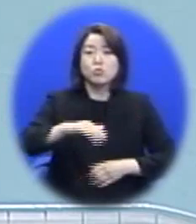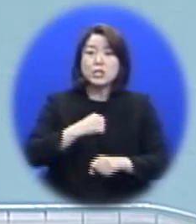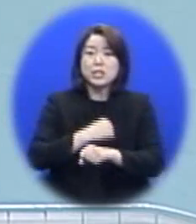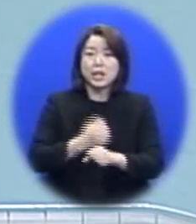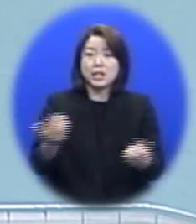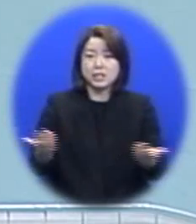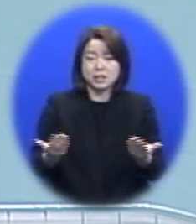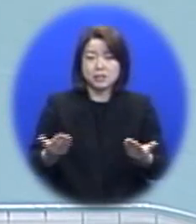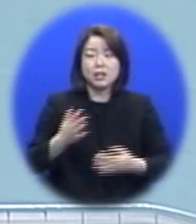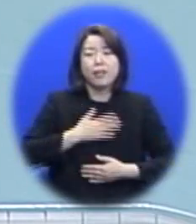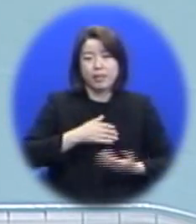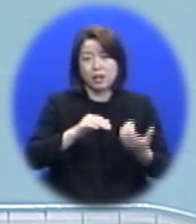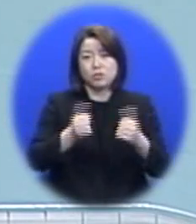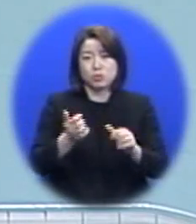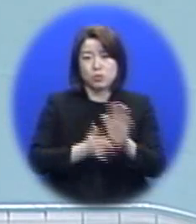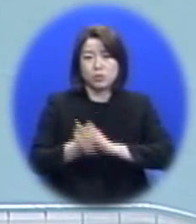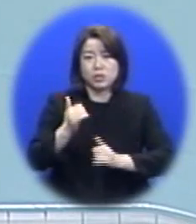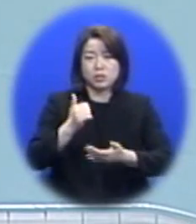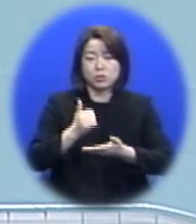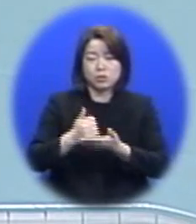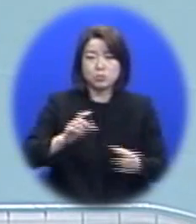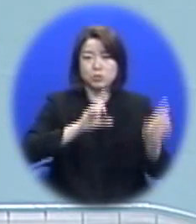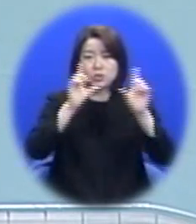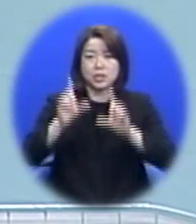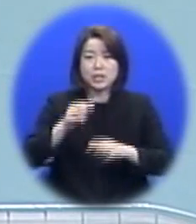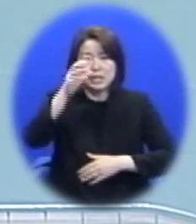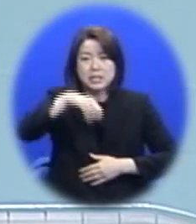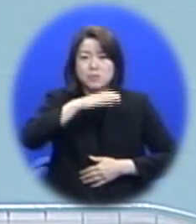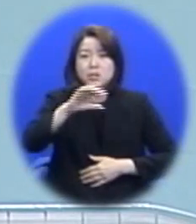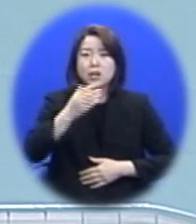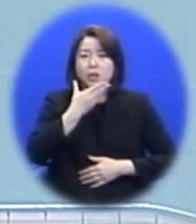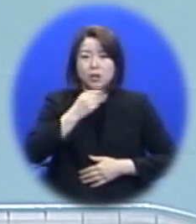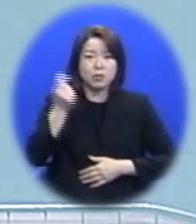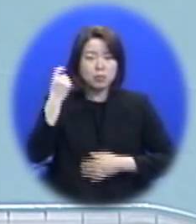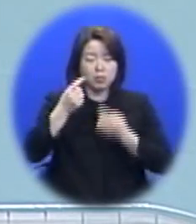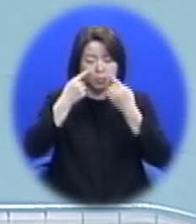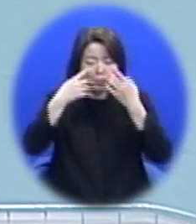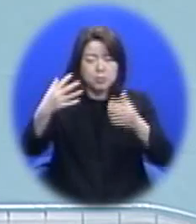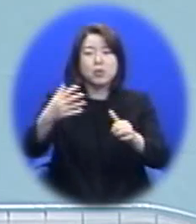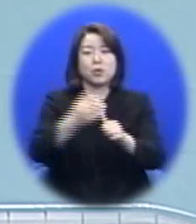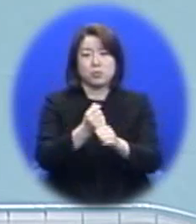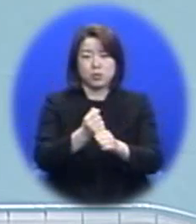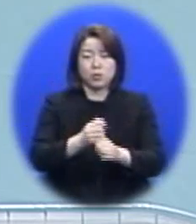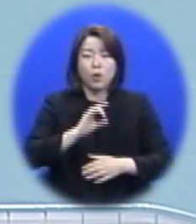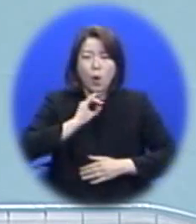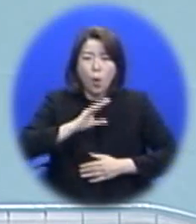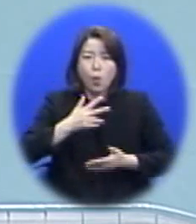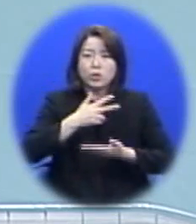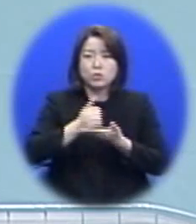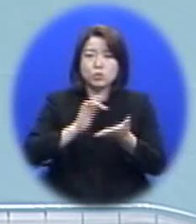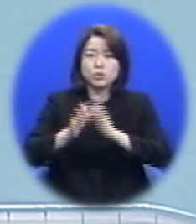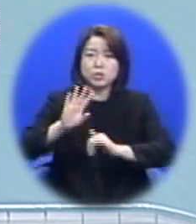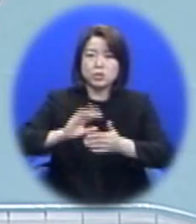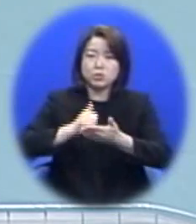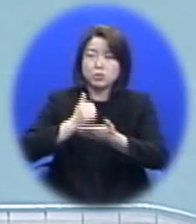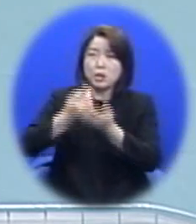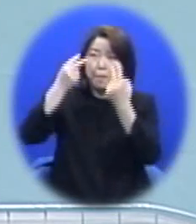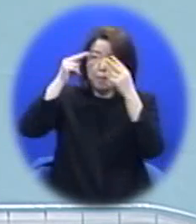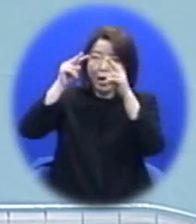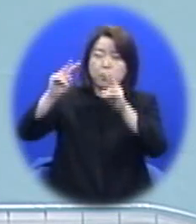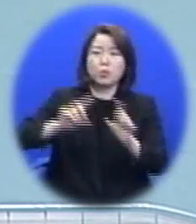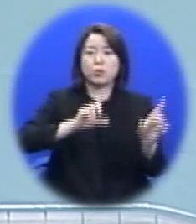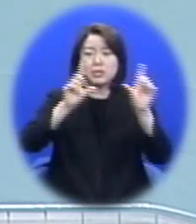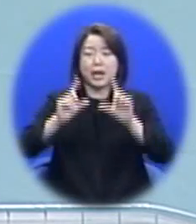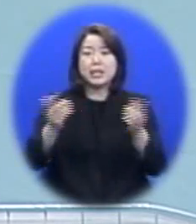나는 죽고 예수로 사는 십자가 복음 분명하게 붙잡고 오직 주 예수님 바라보고 사는